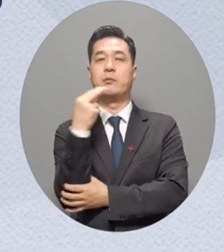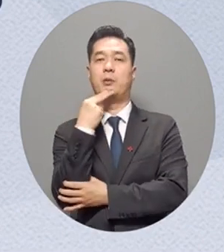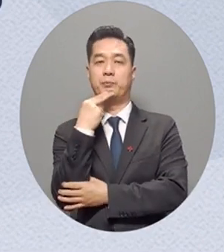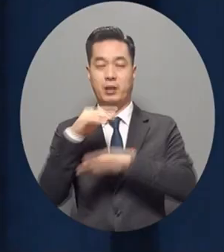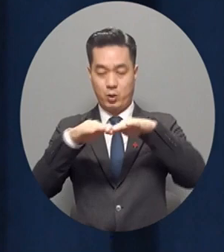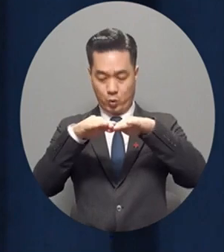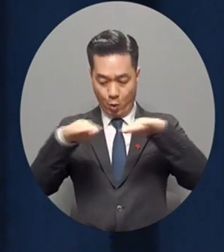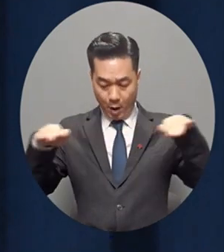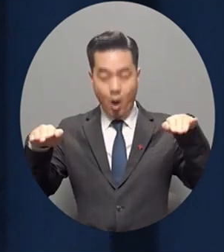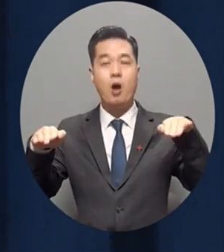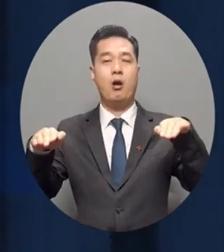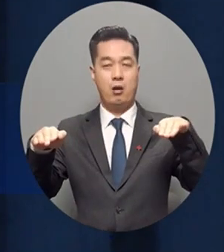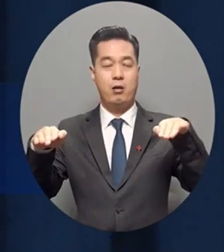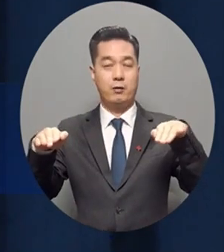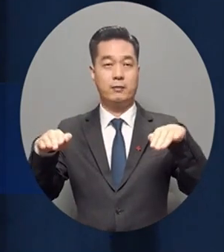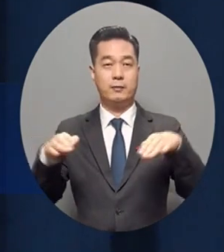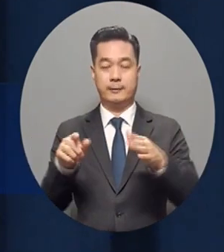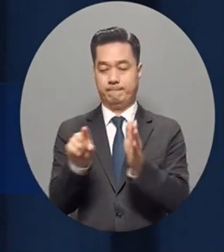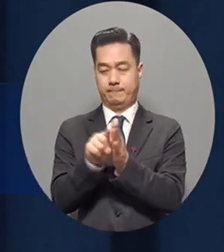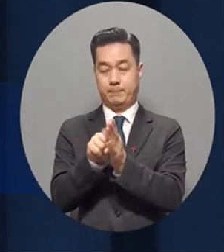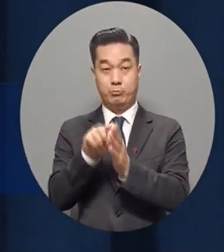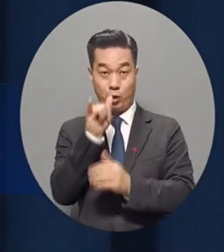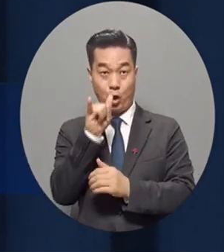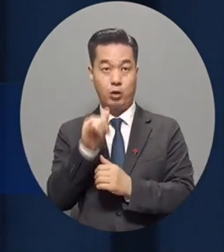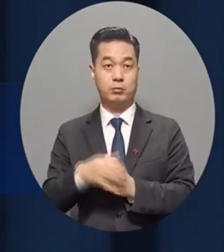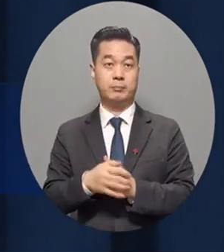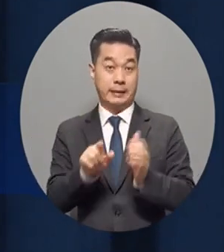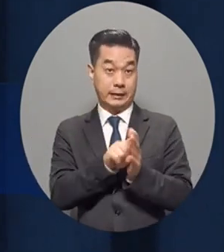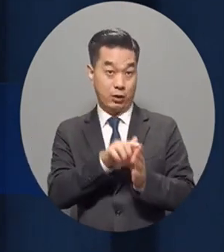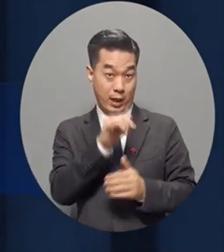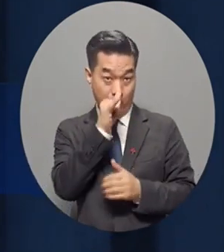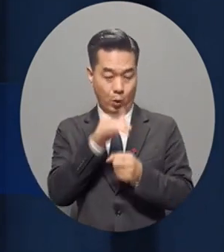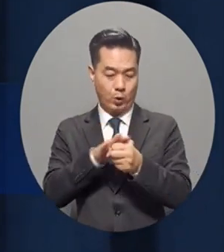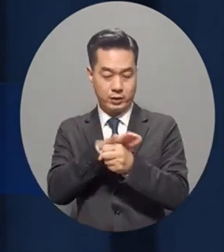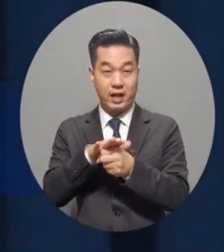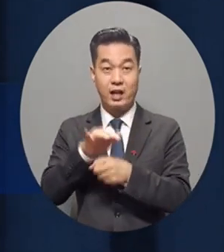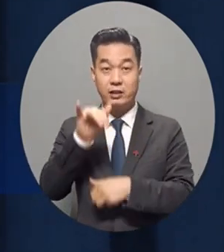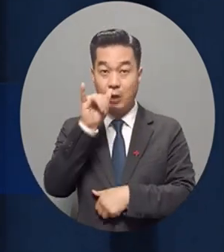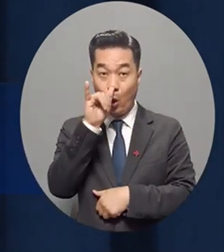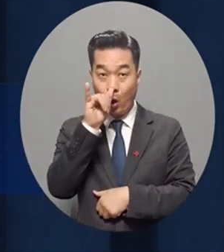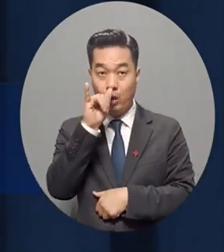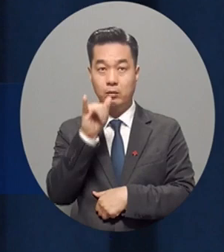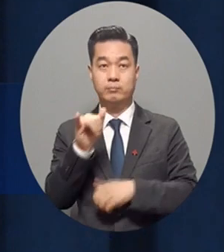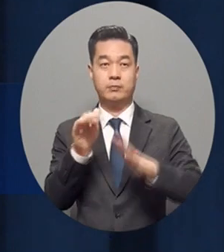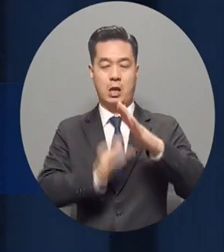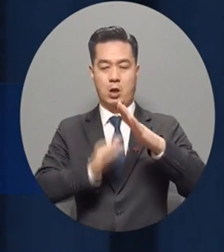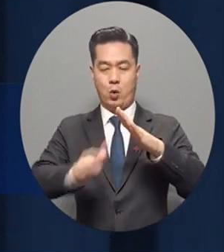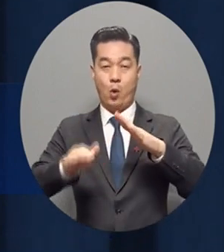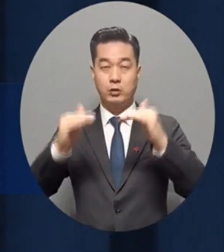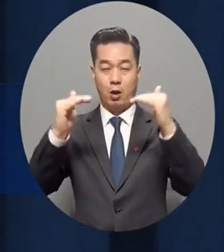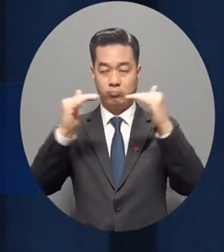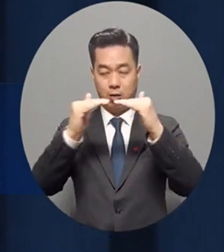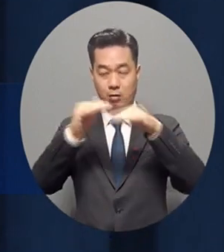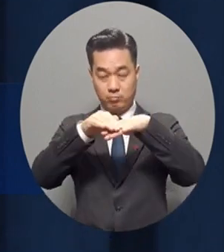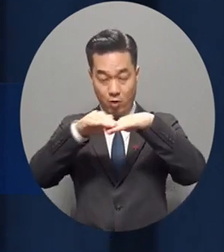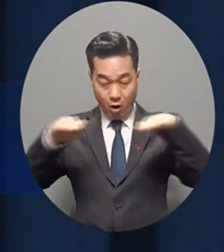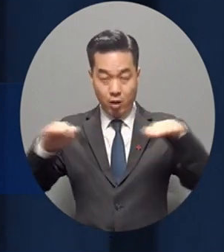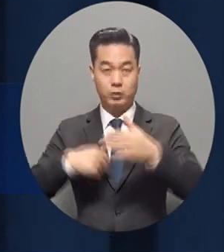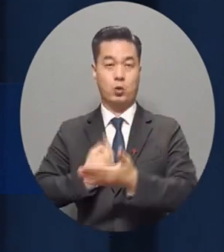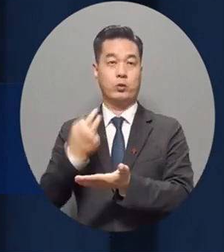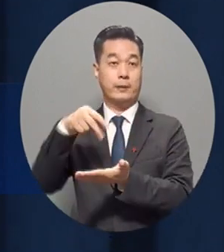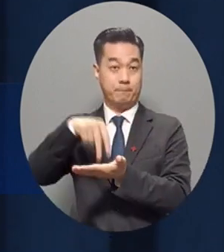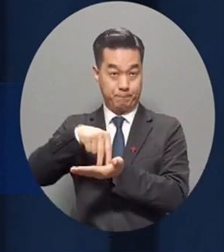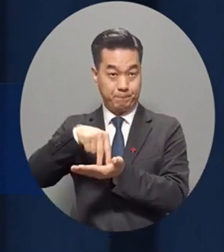평가했습니다. 신뢰받고 사랑받는 공정한 그리고